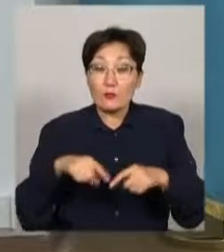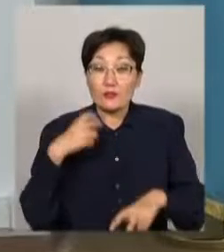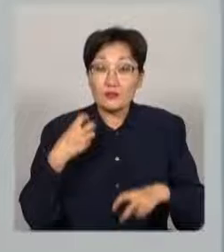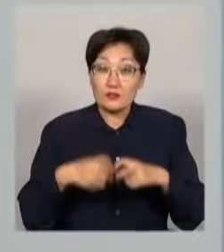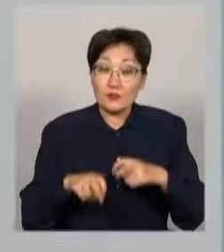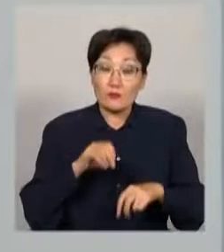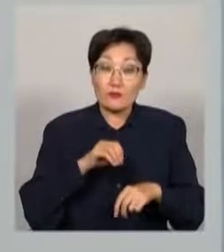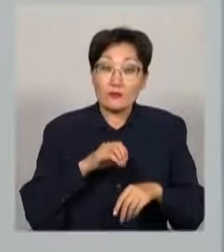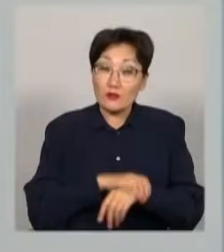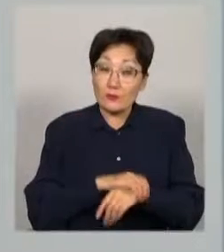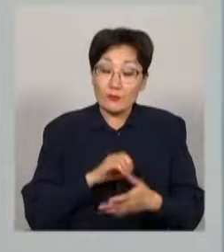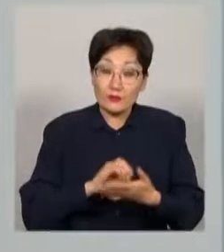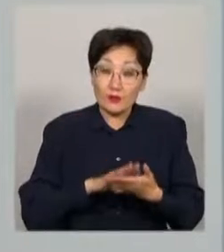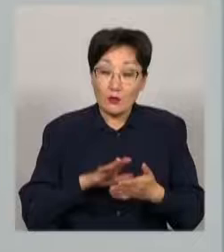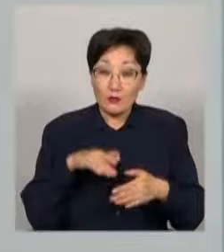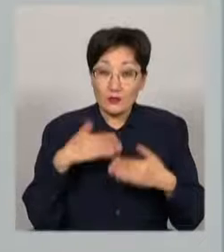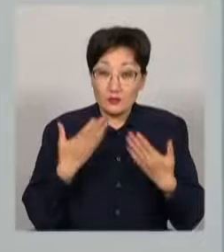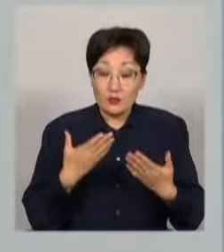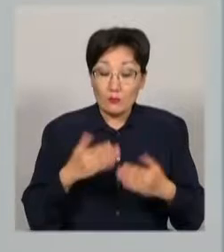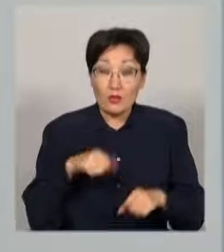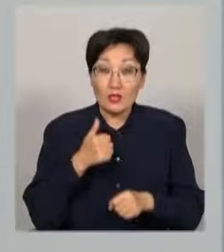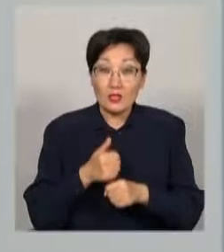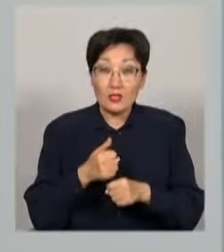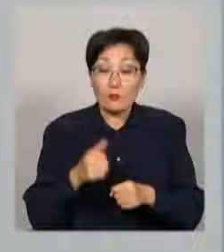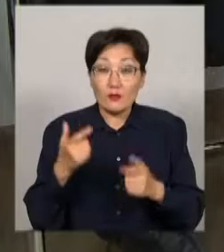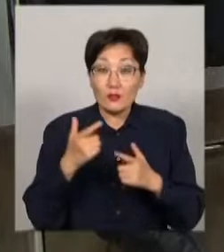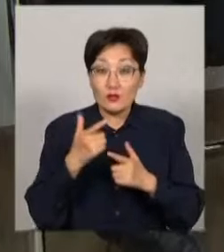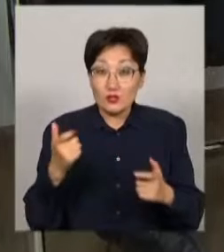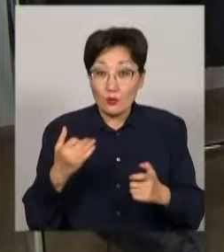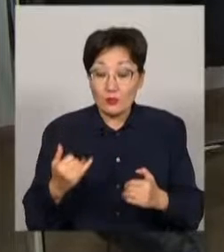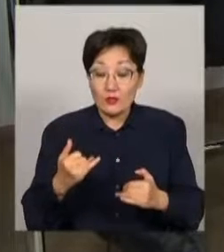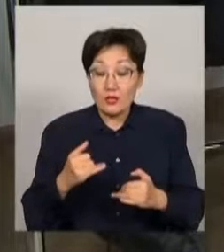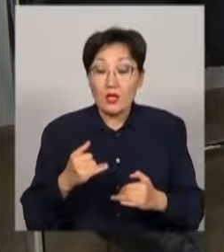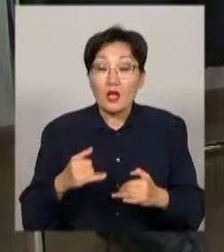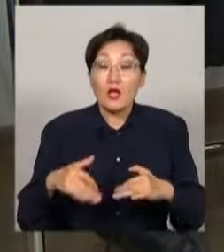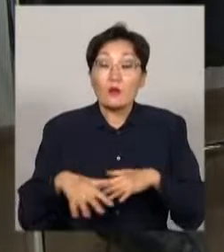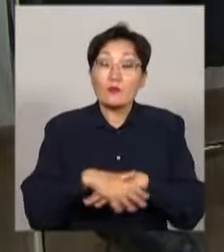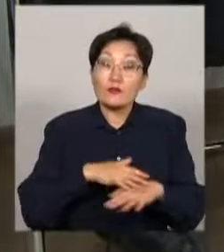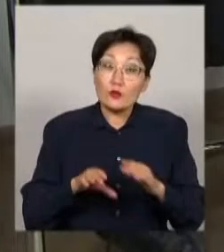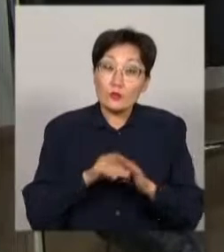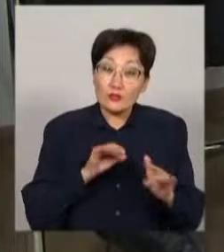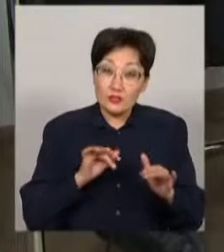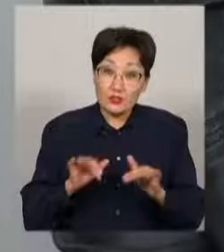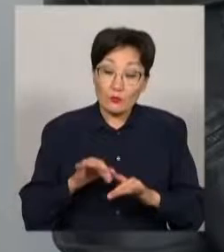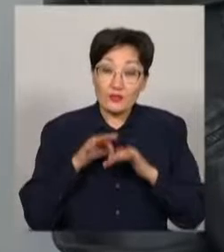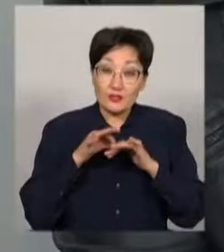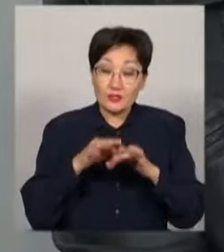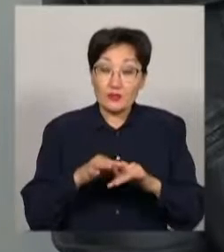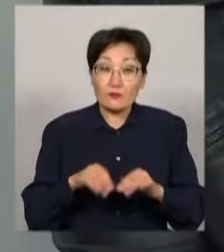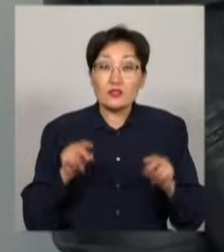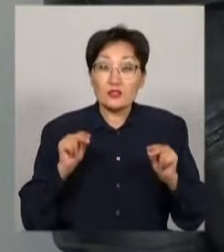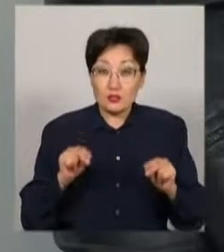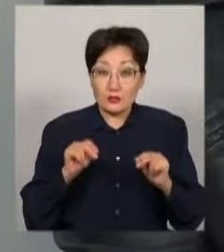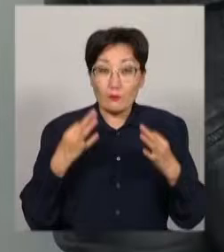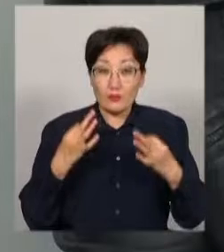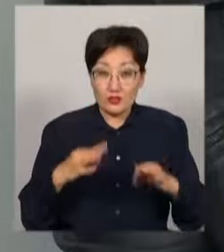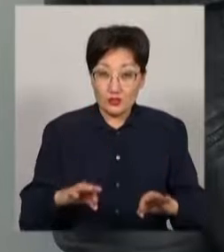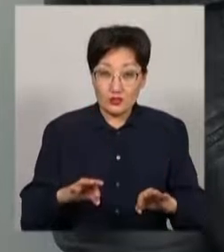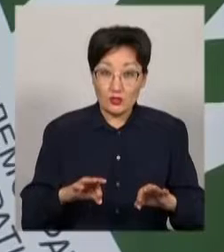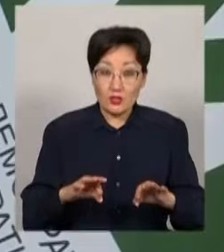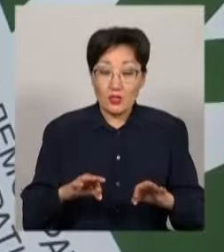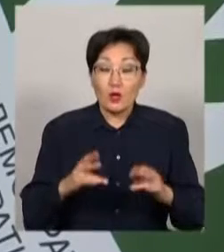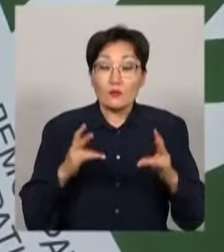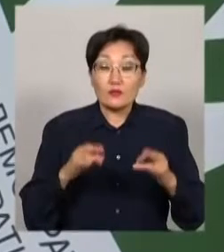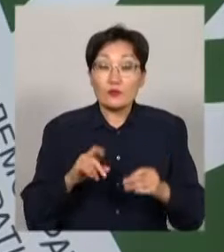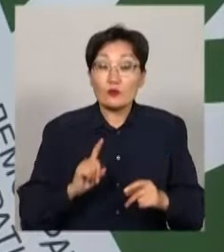нарушений не выявили, сообщил глава партии Али Бектаев. По его словам, общенациональный референдум прошел честно и прозрачно.